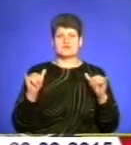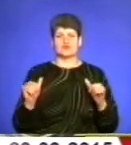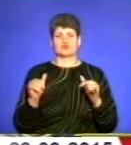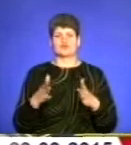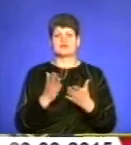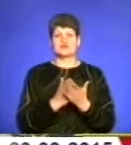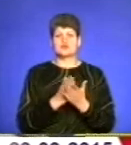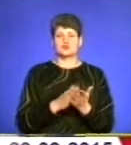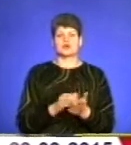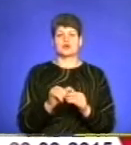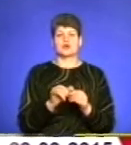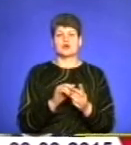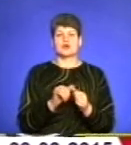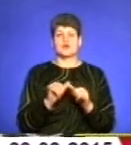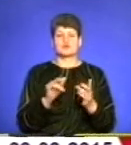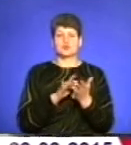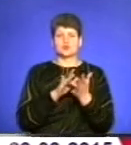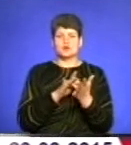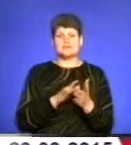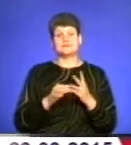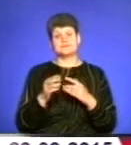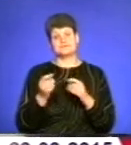туризму десь народилася в нас така ідея.